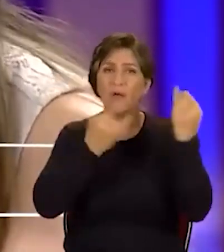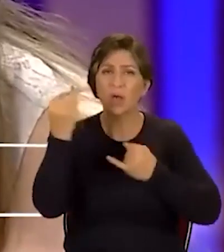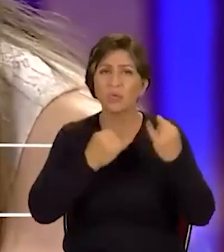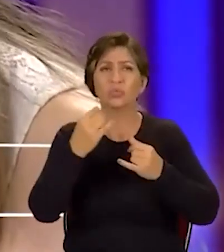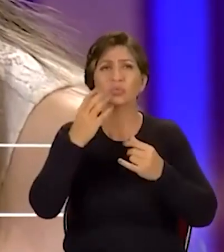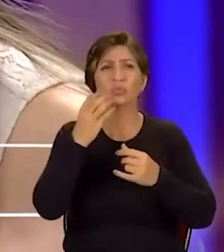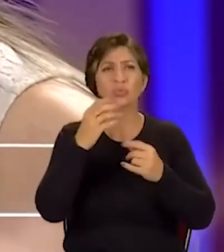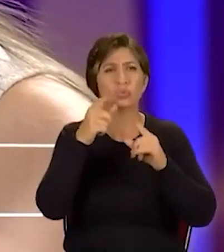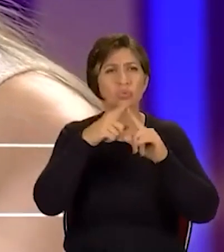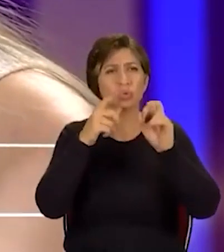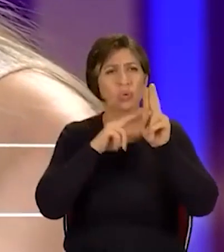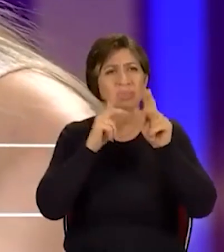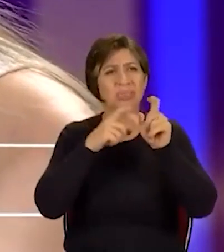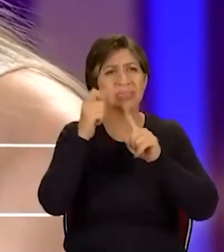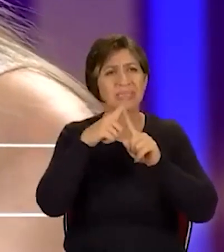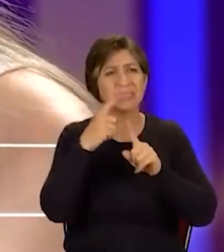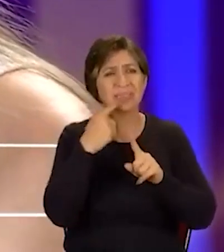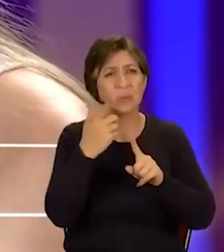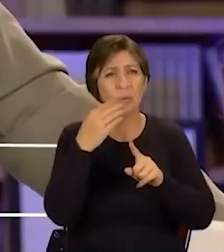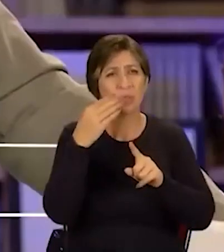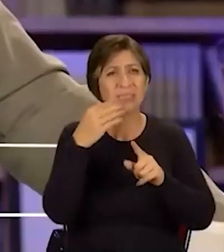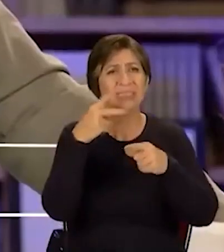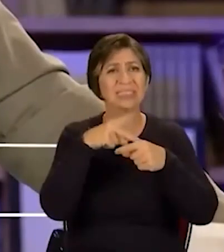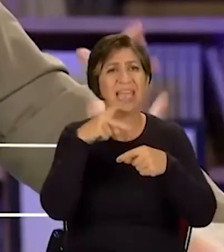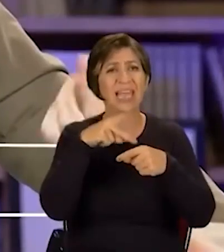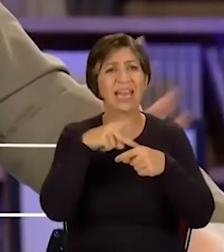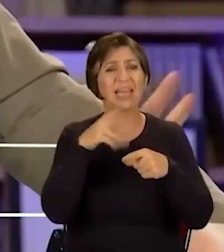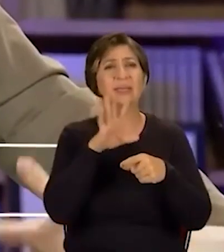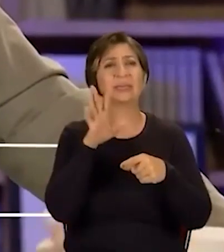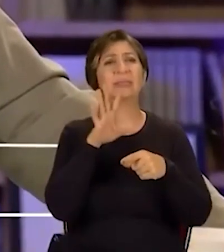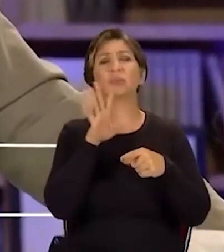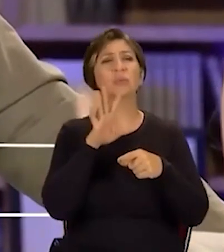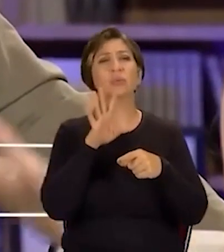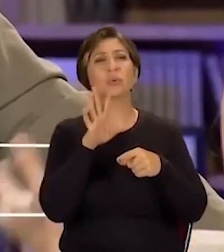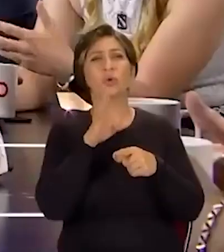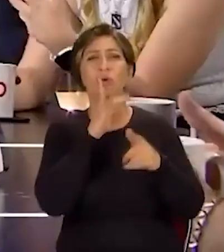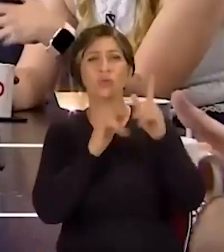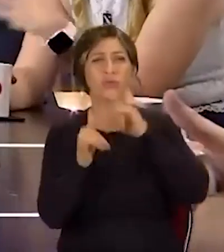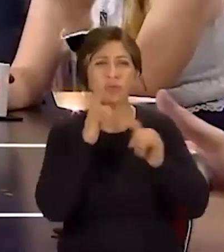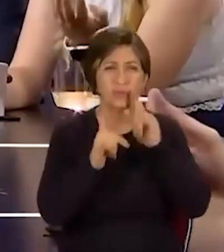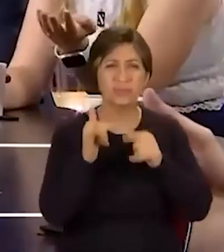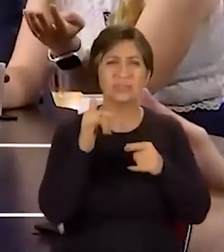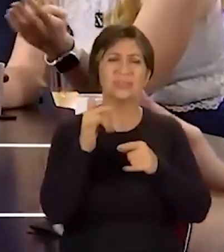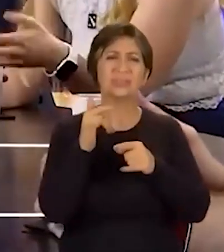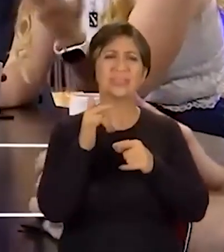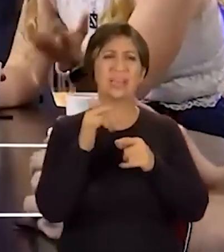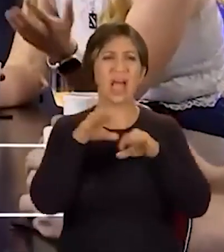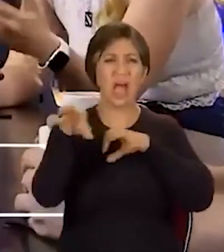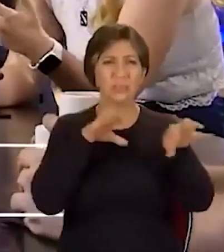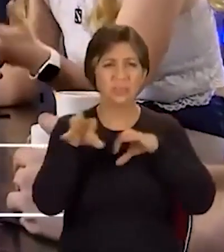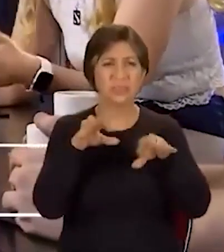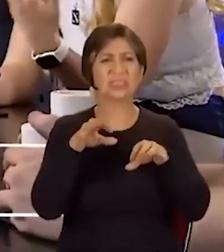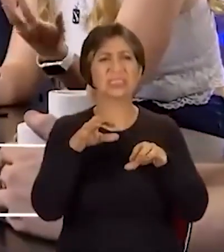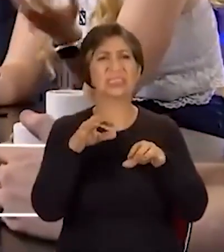ediyorlar. Çok toksik, ciddi... Toksik dediğiniz ne? Uyuşturucu kullanımı, zehir, sigara içme falan. Bu genelde falan. İşte küfürleşmeler, işte